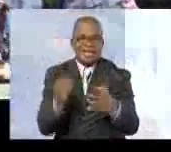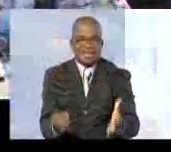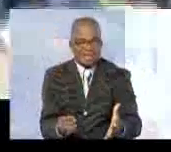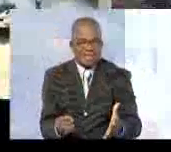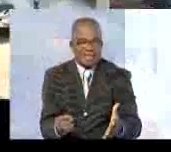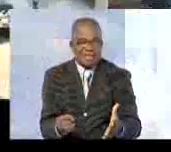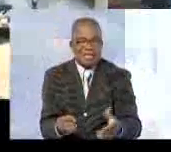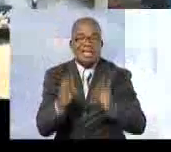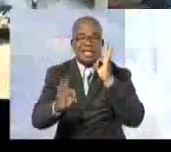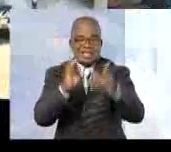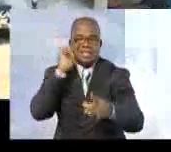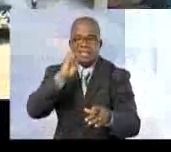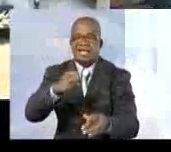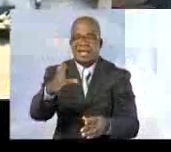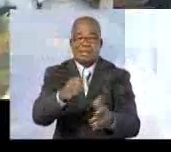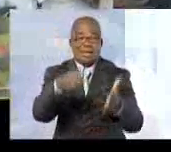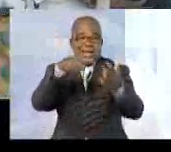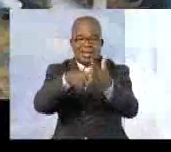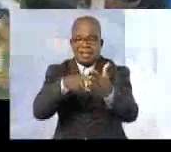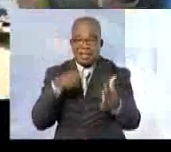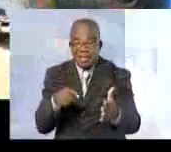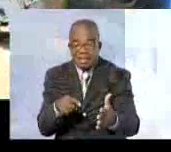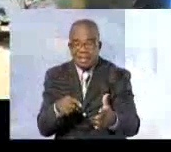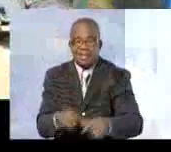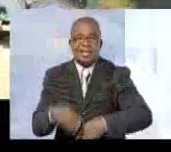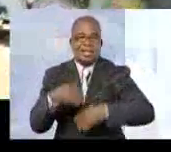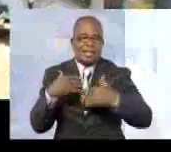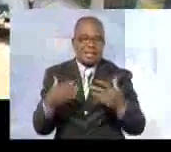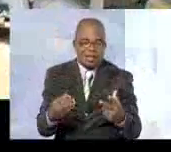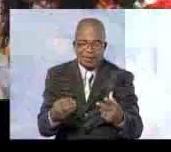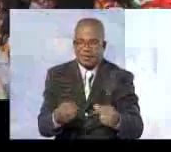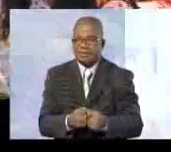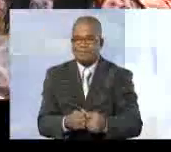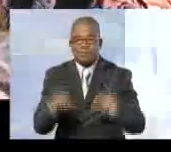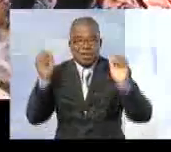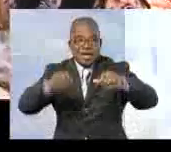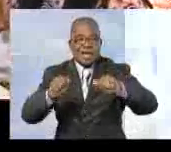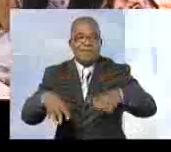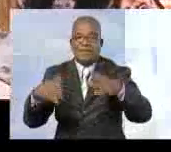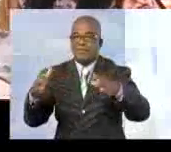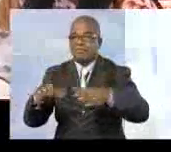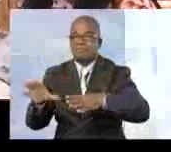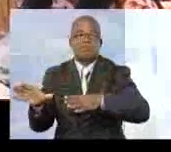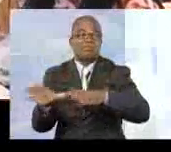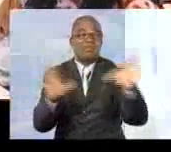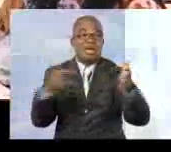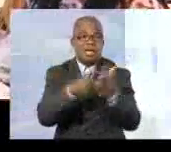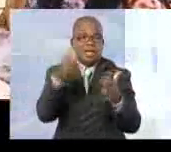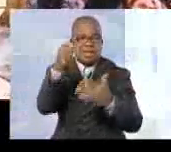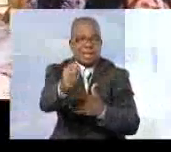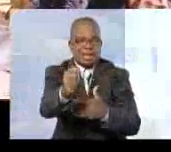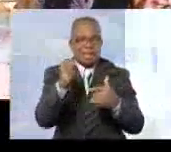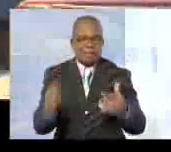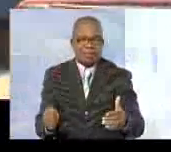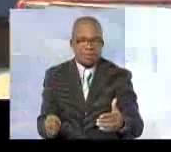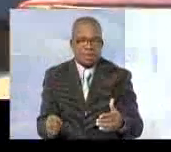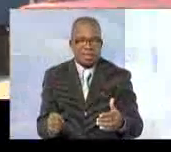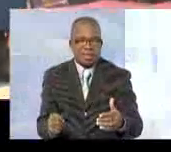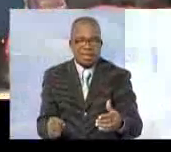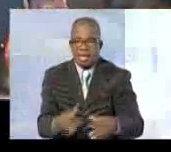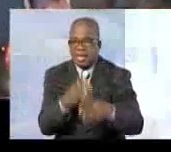femmes, particulièrement les plus démunies, verront faciliter leur accès au microcrédit. Le FAFCI sensibilisera également